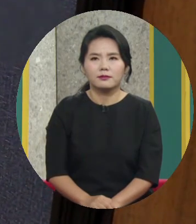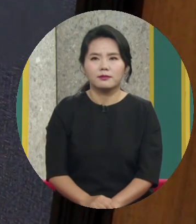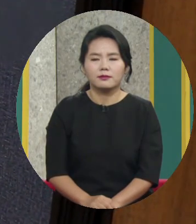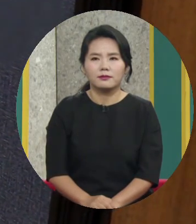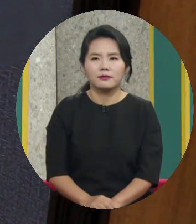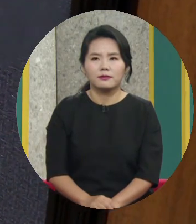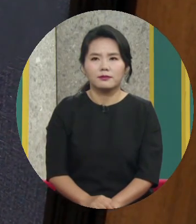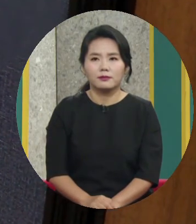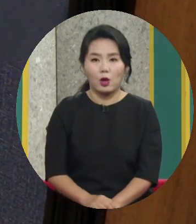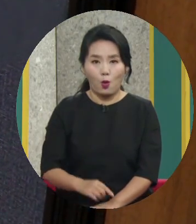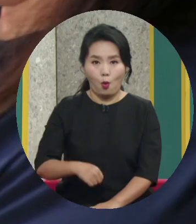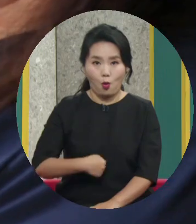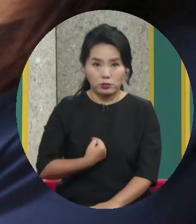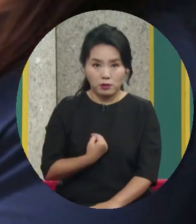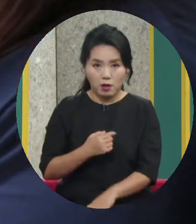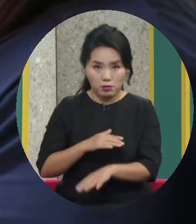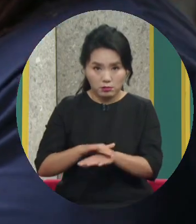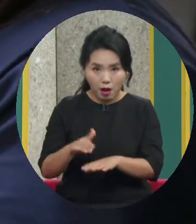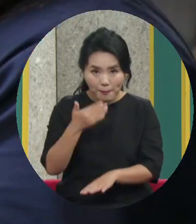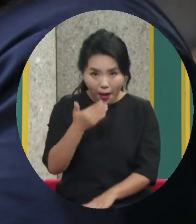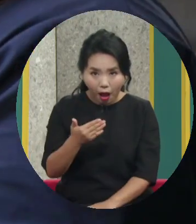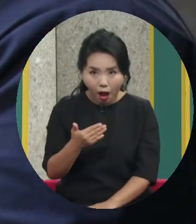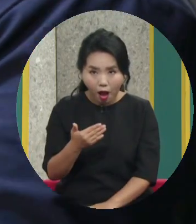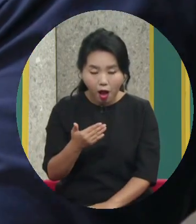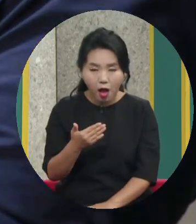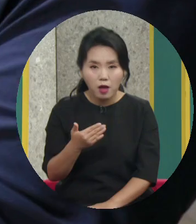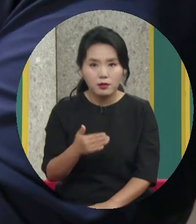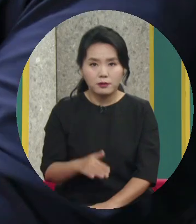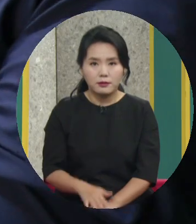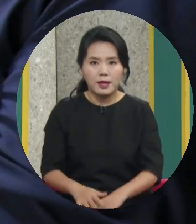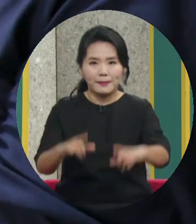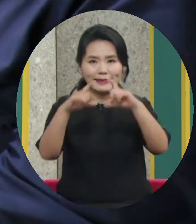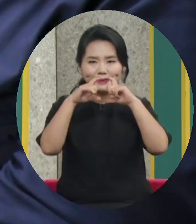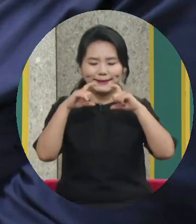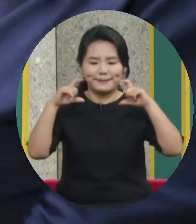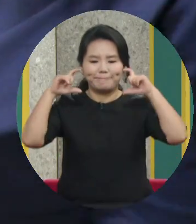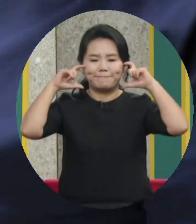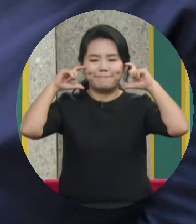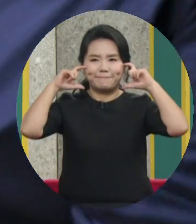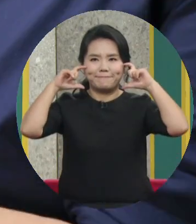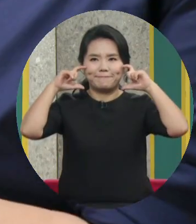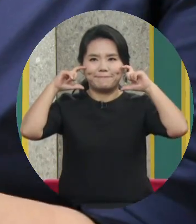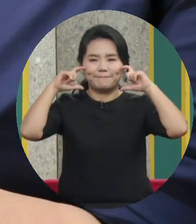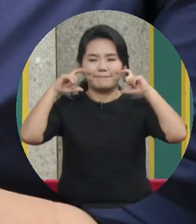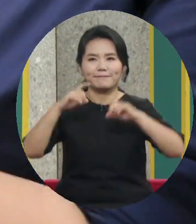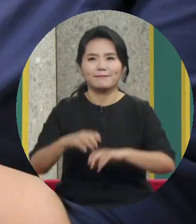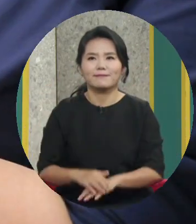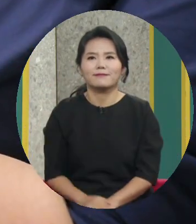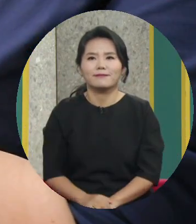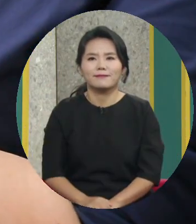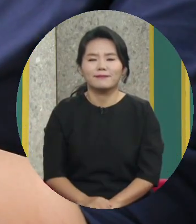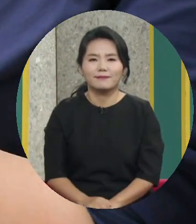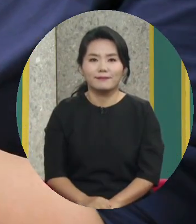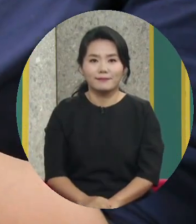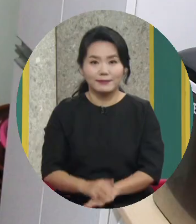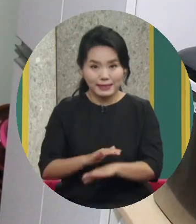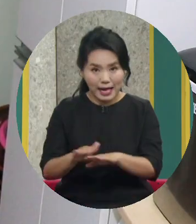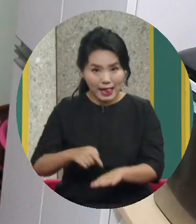엄마, 혼자 잘 갈 수 있지? 마스크 착용. 자,